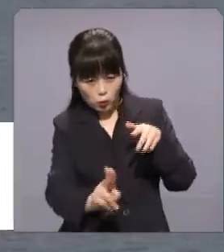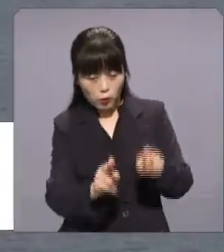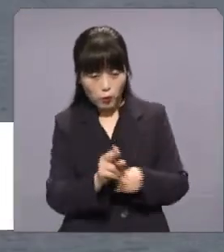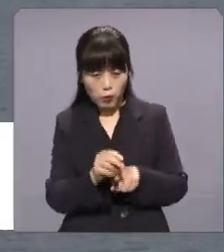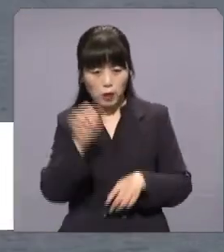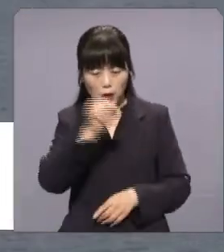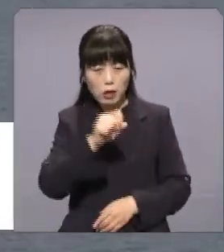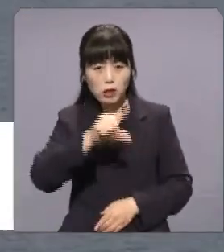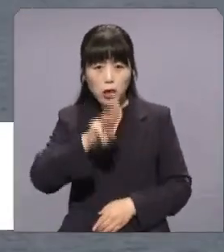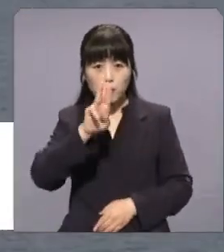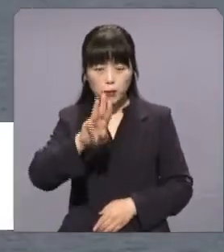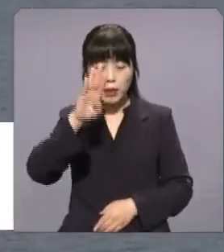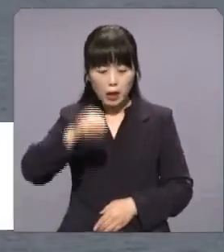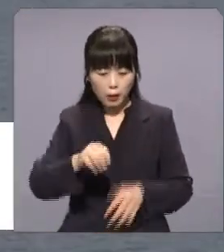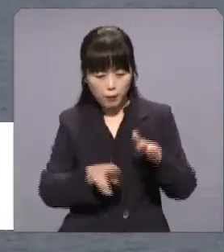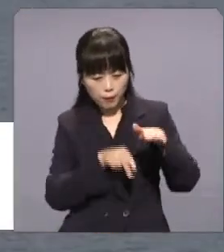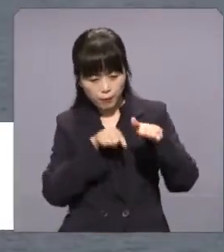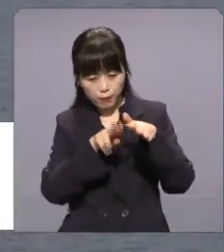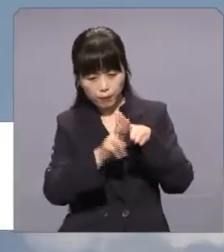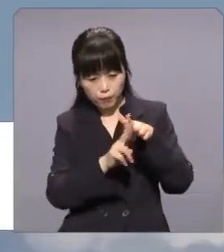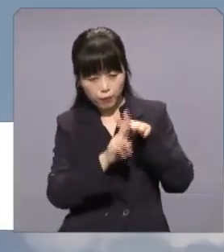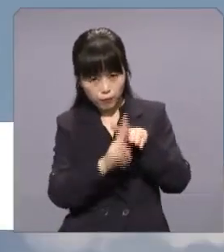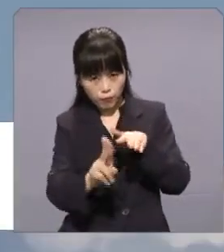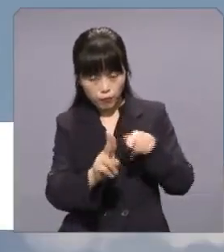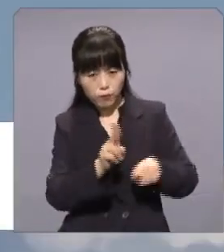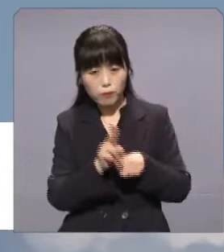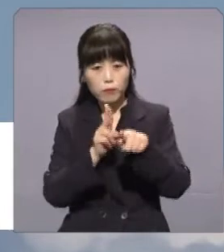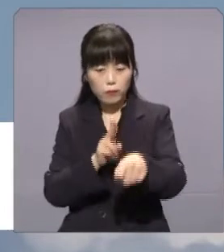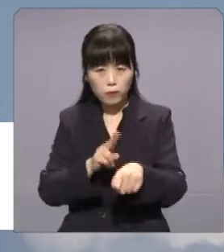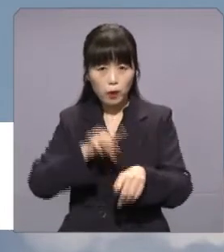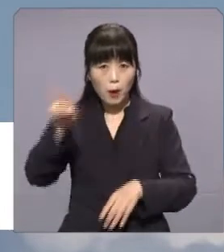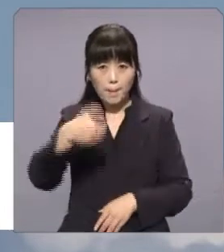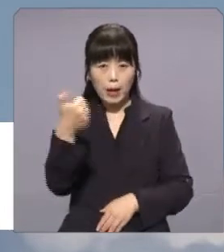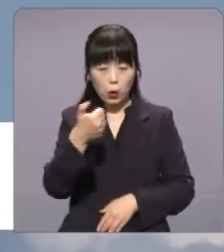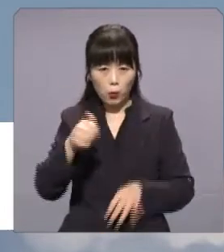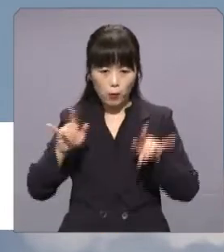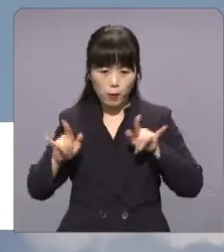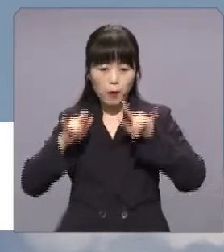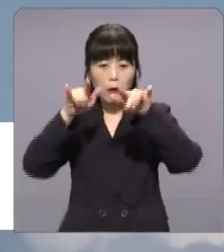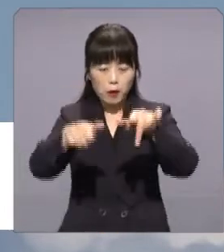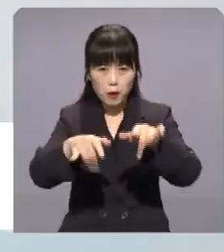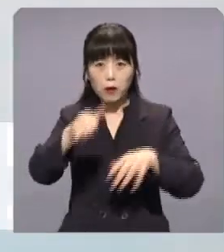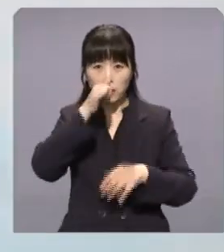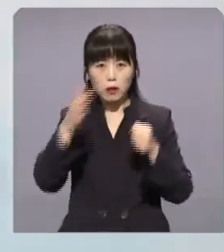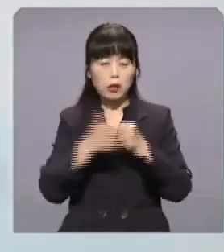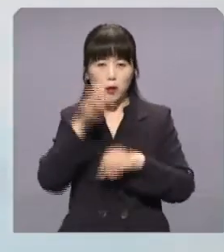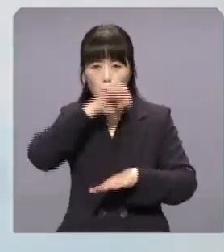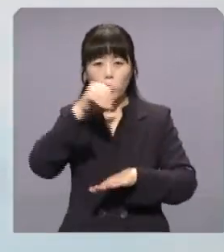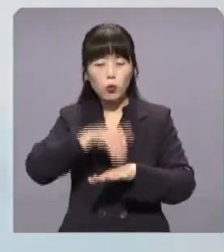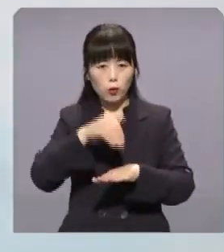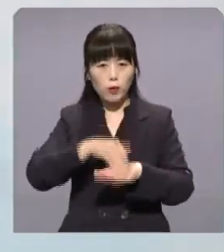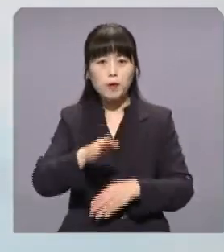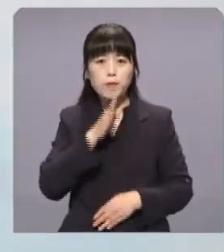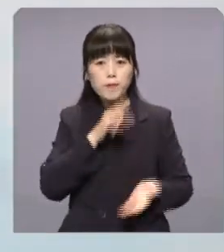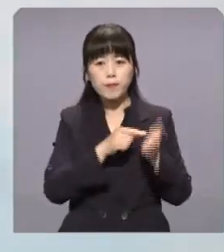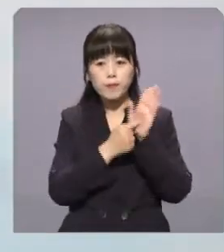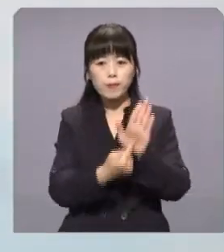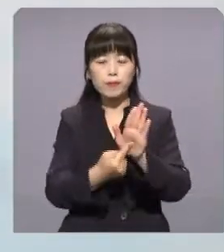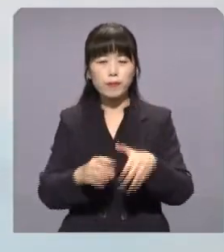탄도미사일 slbm을 쏘거나 150여대의 전투기를 동시 출격시켜 훈련을 했다는 사실도